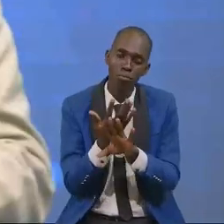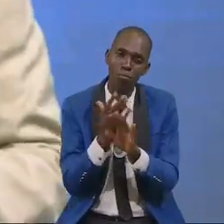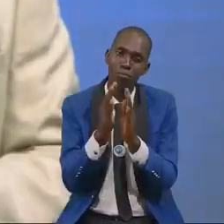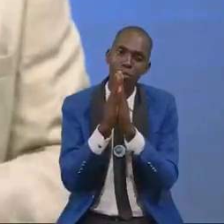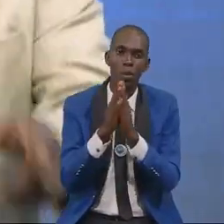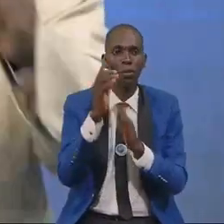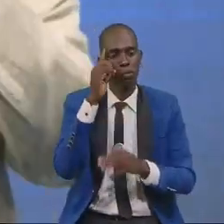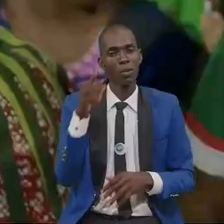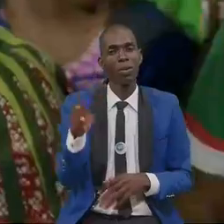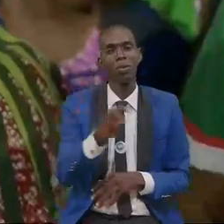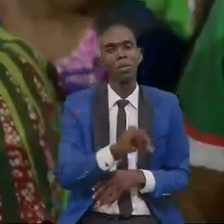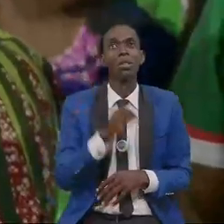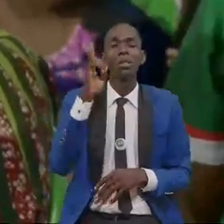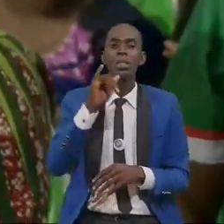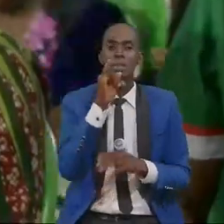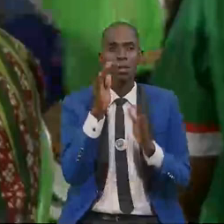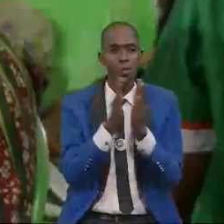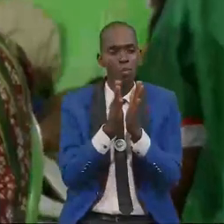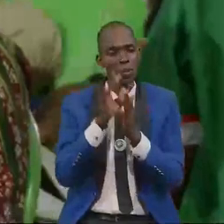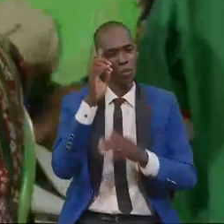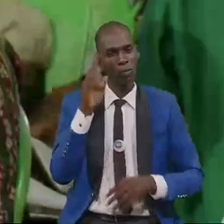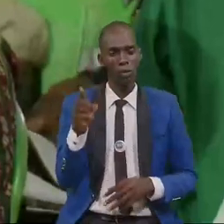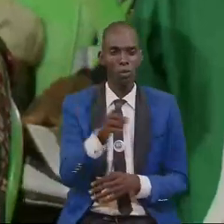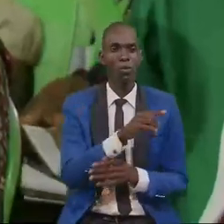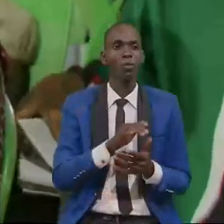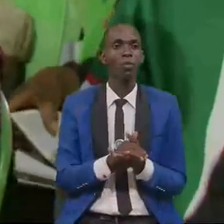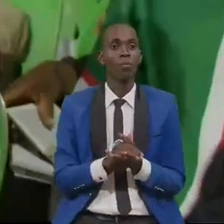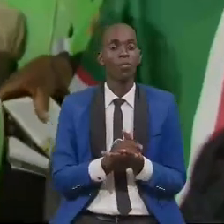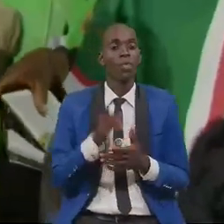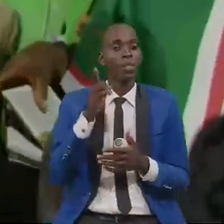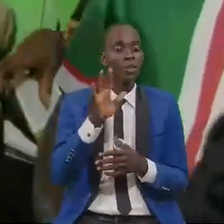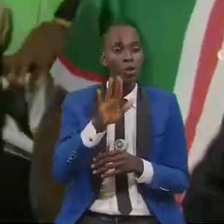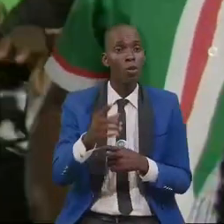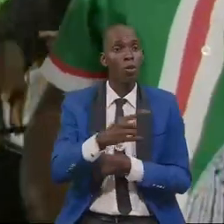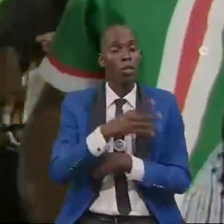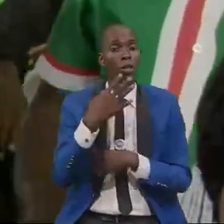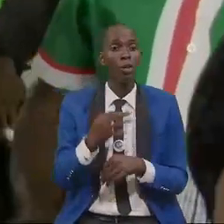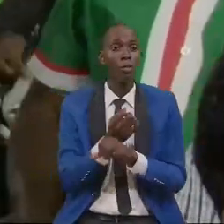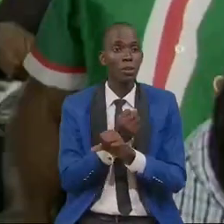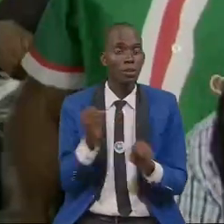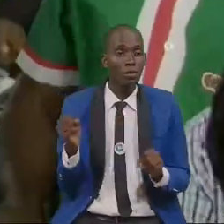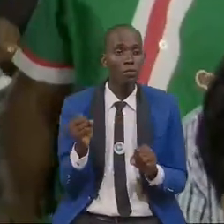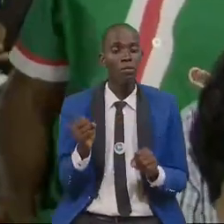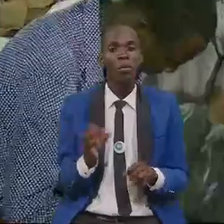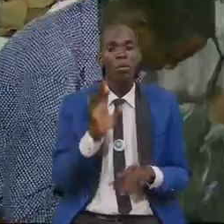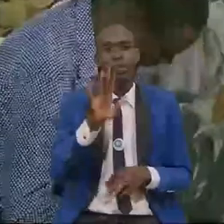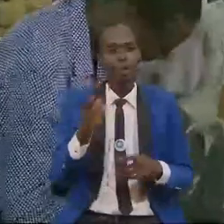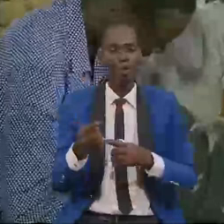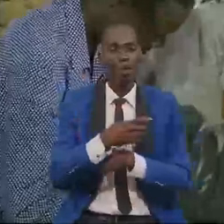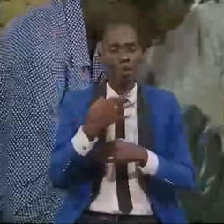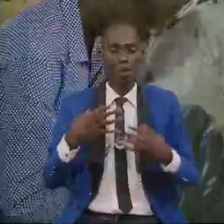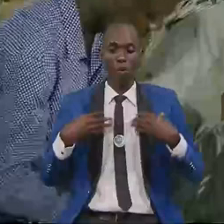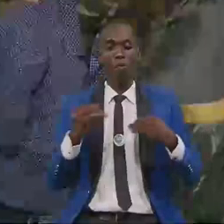prit même pour toi pour que ce soit ton jour ton jour de salut ton jour de guérison